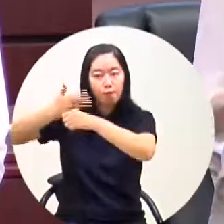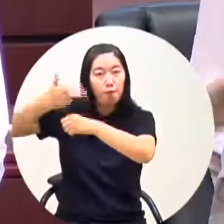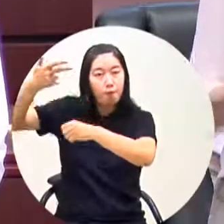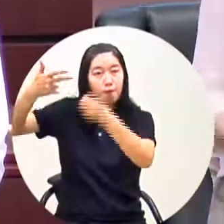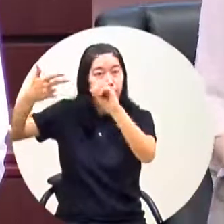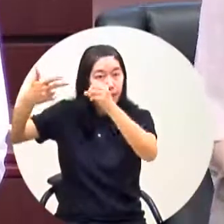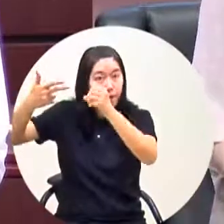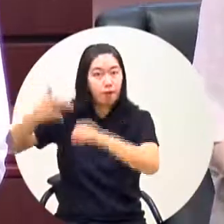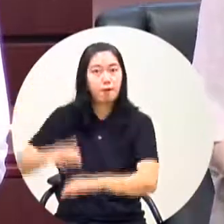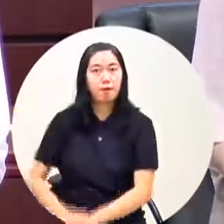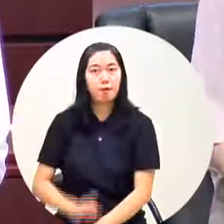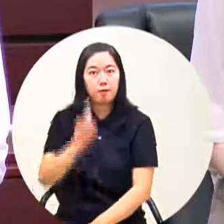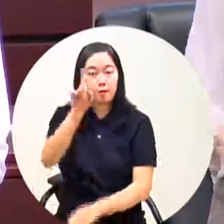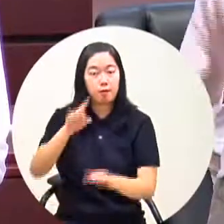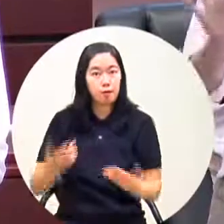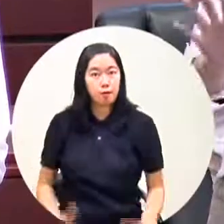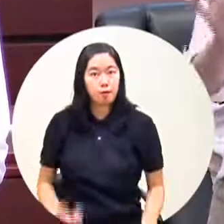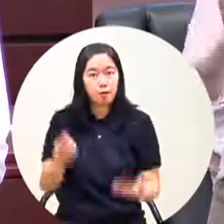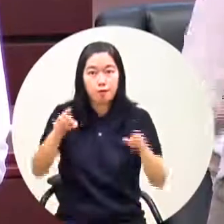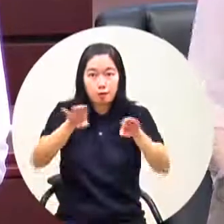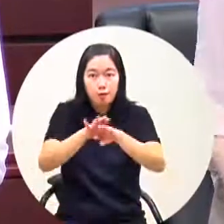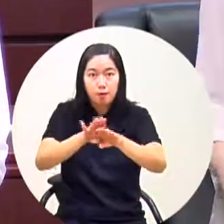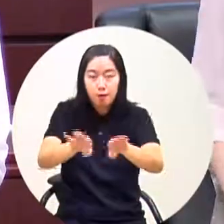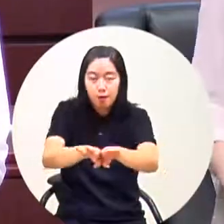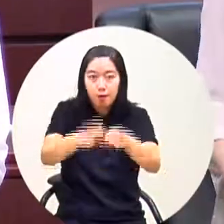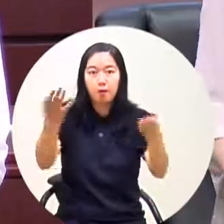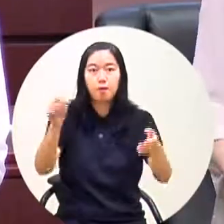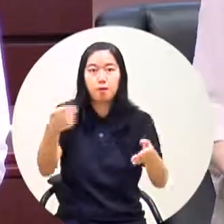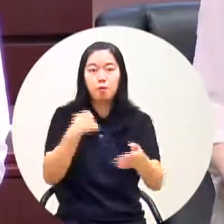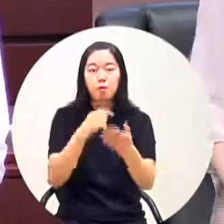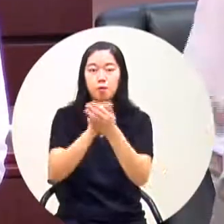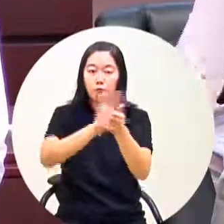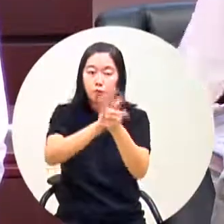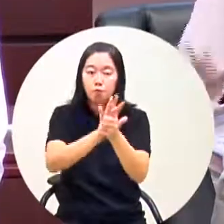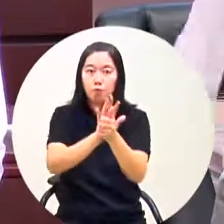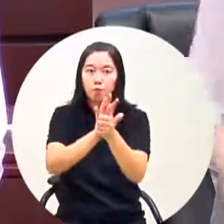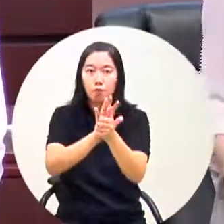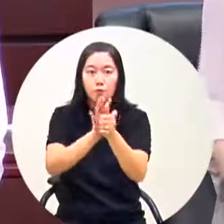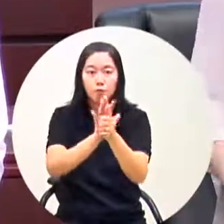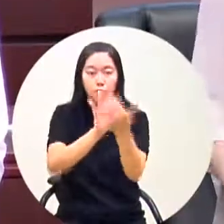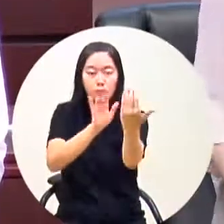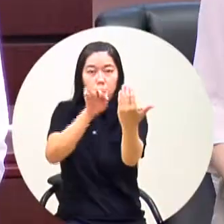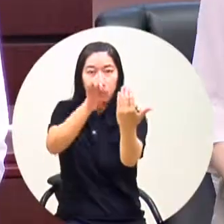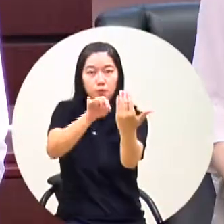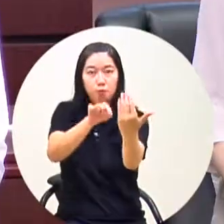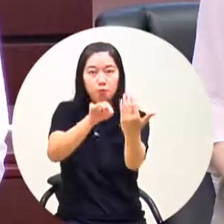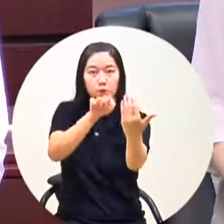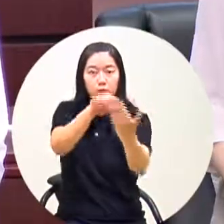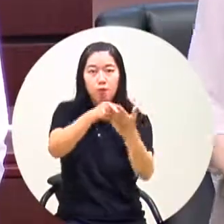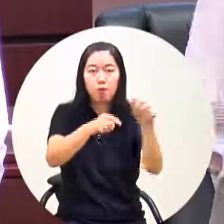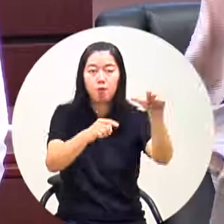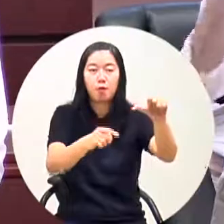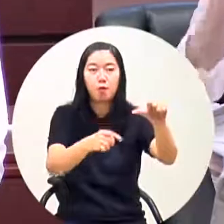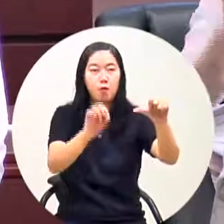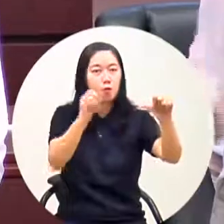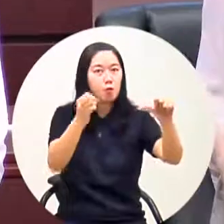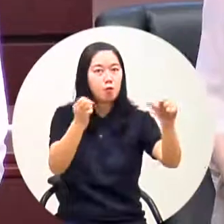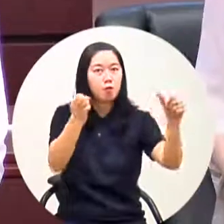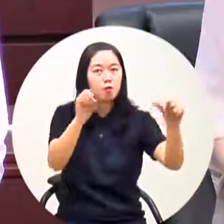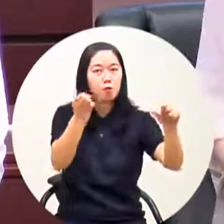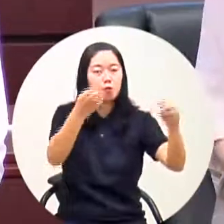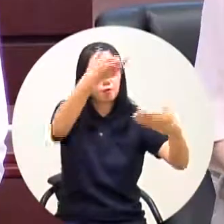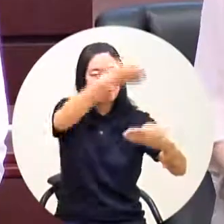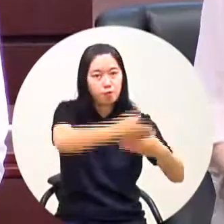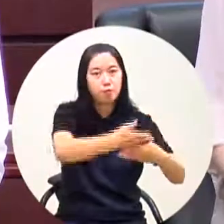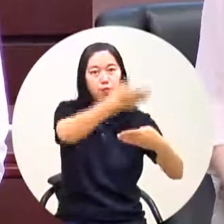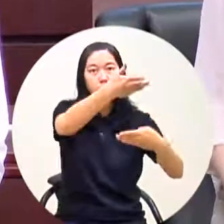一例一休之后，现在我服务处对面那一间营业到六点的，他五点打烊，员工要走都还来跟